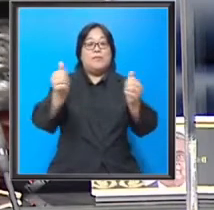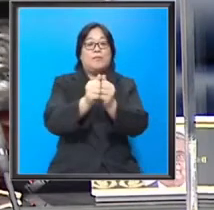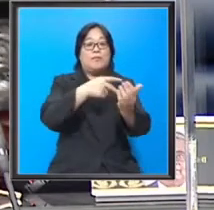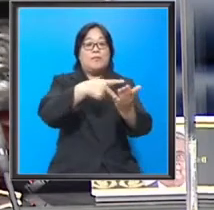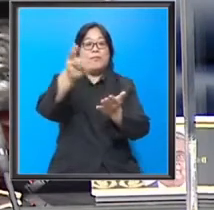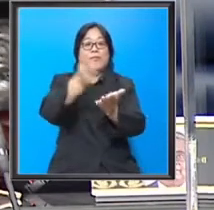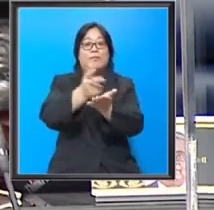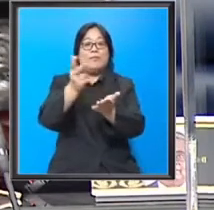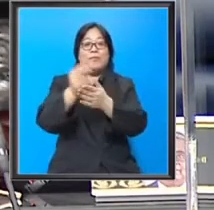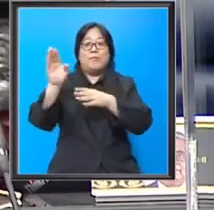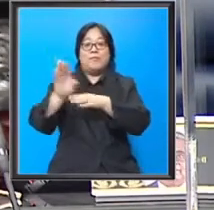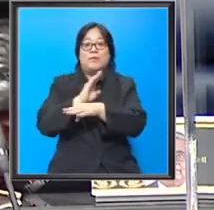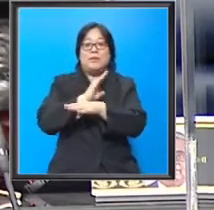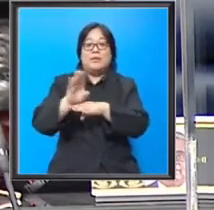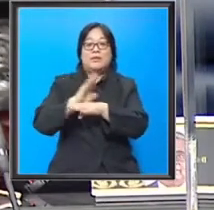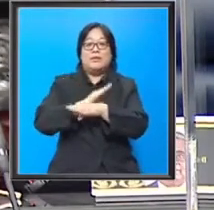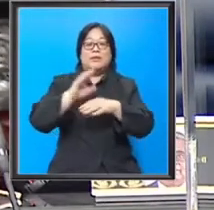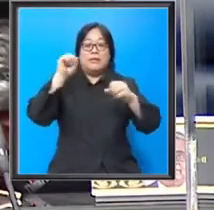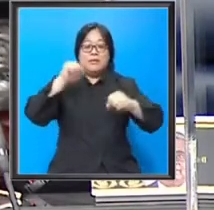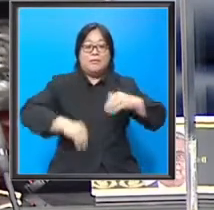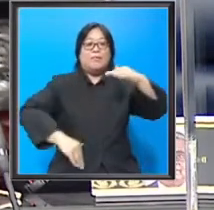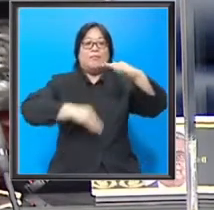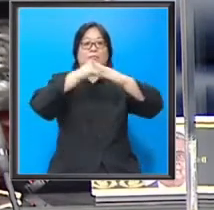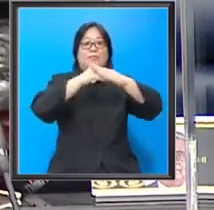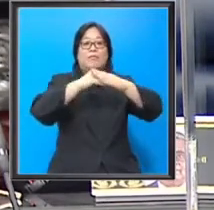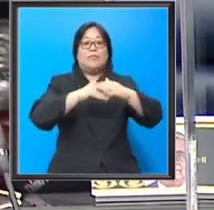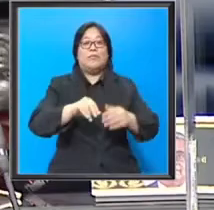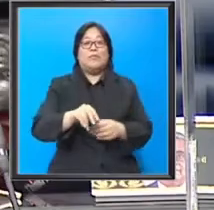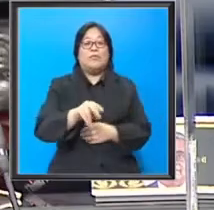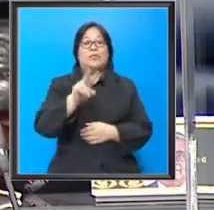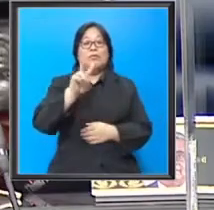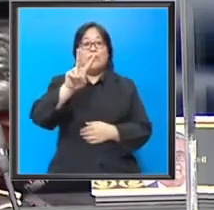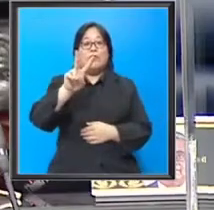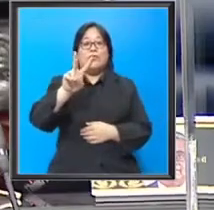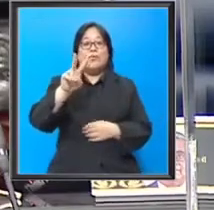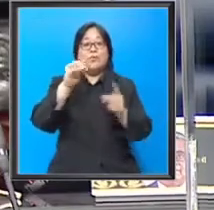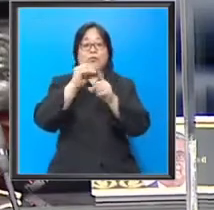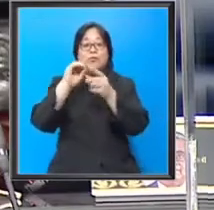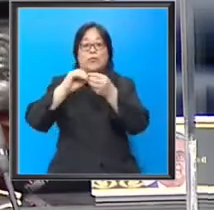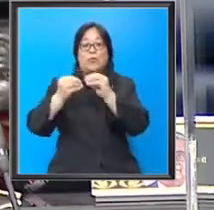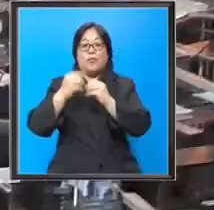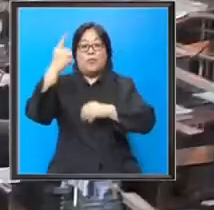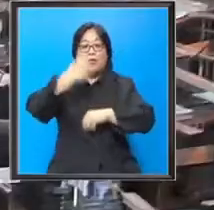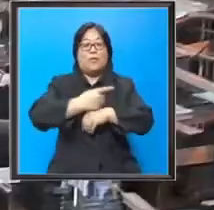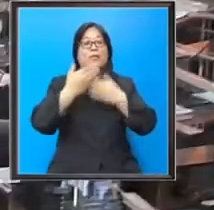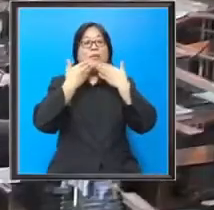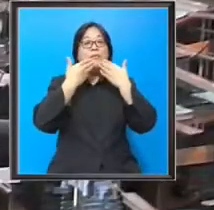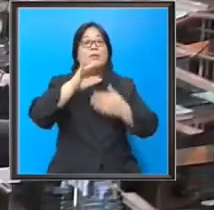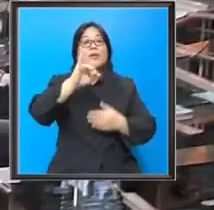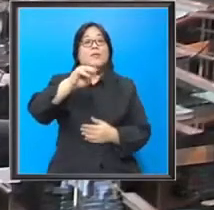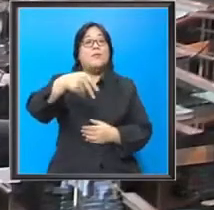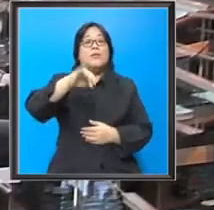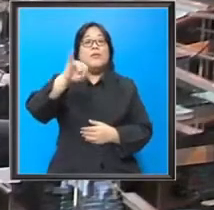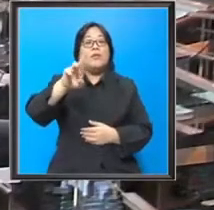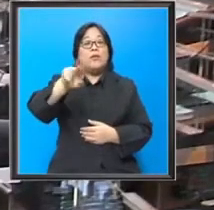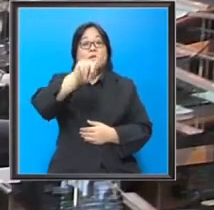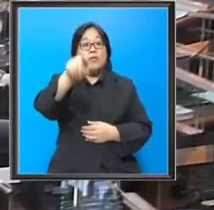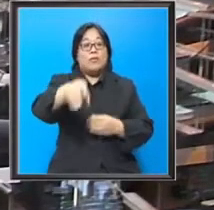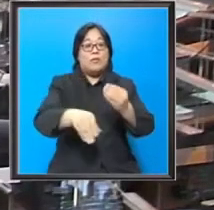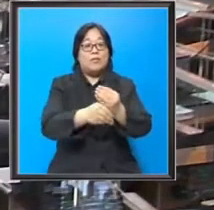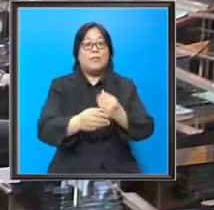Qadha bayaran parkir komersial yang boleh mencecah hingga dua digit Saritem masih lewat goreng Forlan Taman